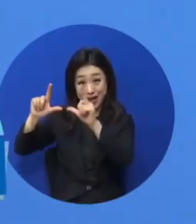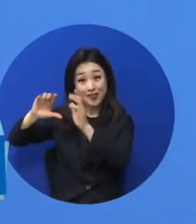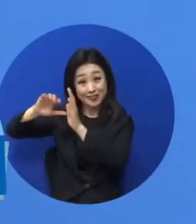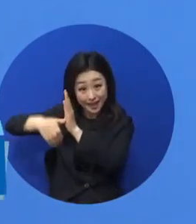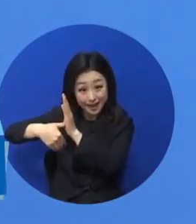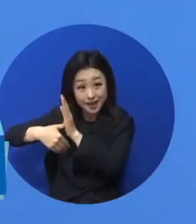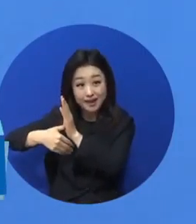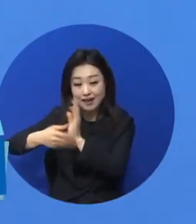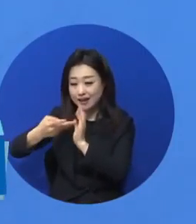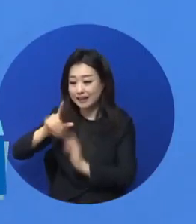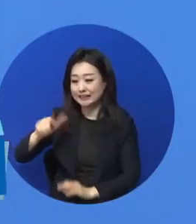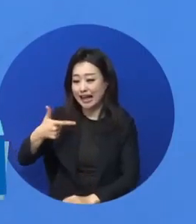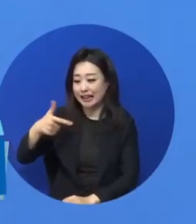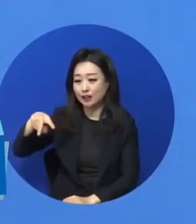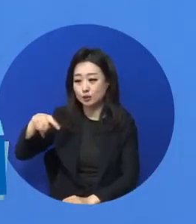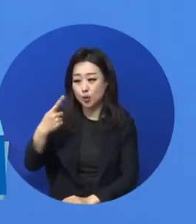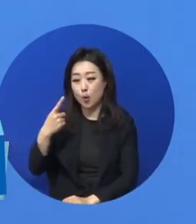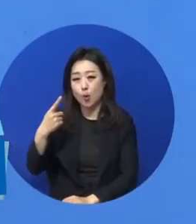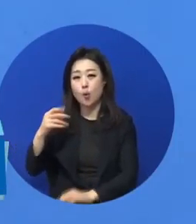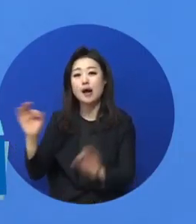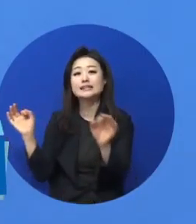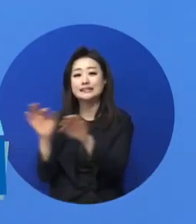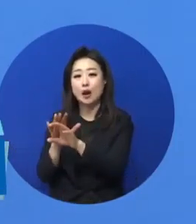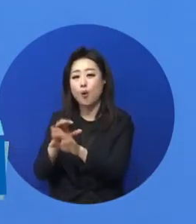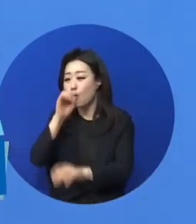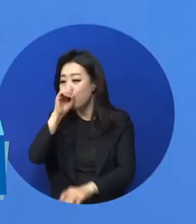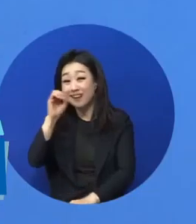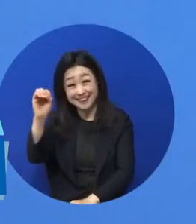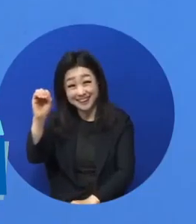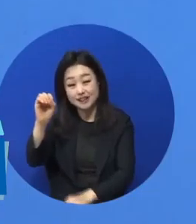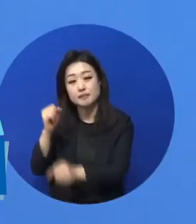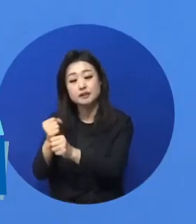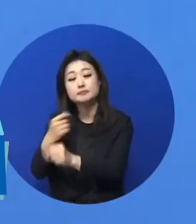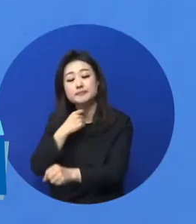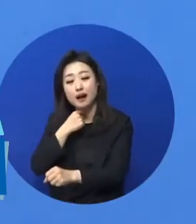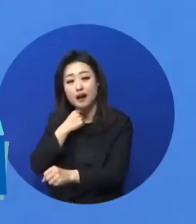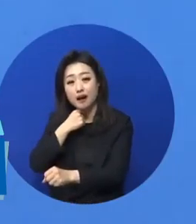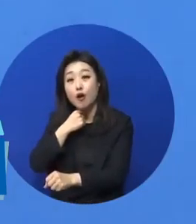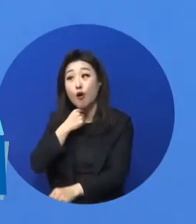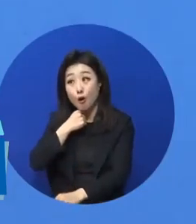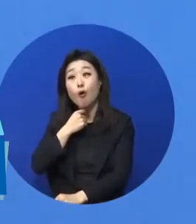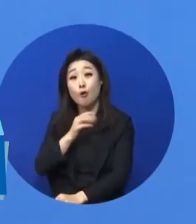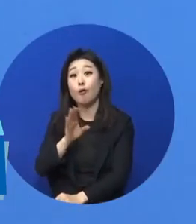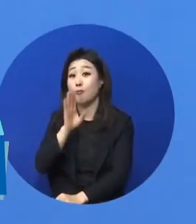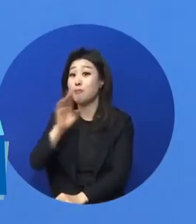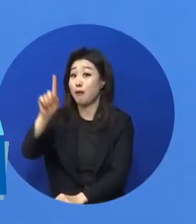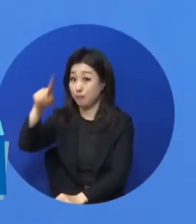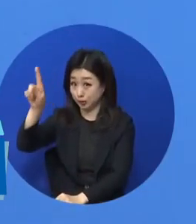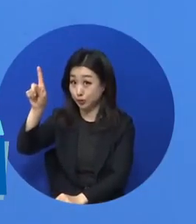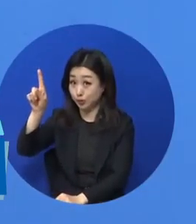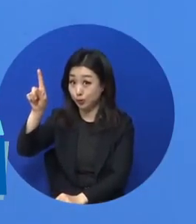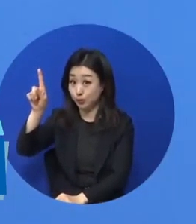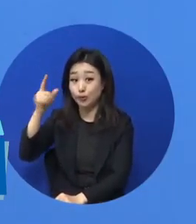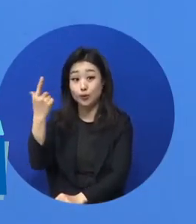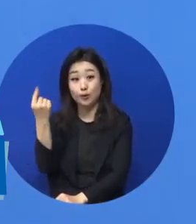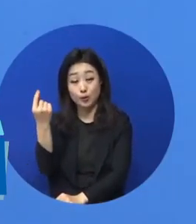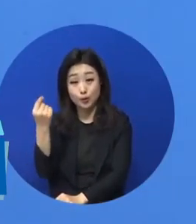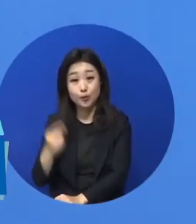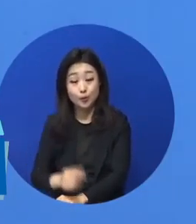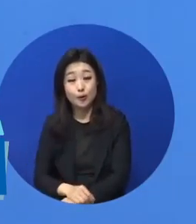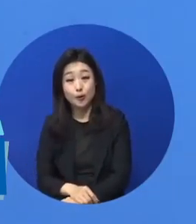2050년에 탄소 제로 시대를 열겠다 이런 발표를 하셨죠. 굉장히 바람직한 방향이고 저는 그렇게 돼야 된다고 봅니다.